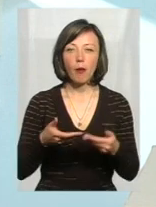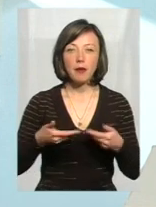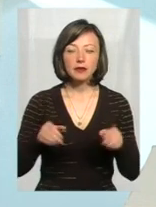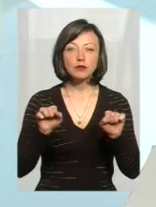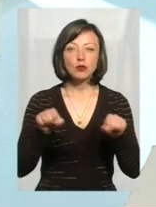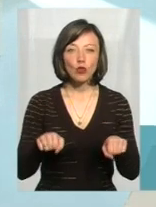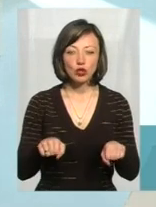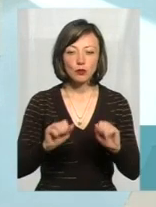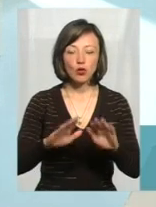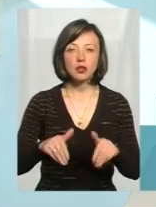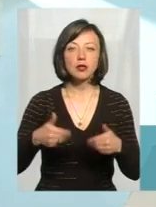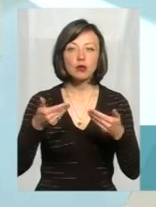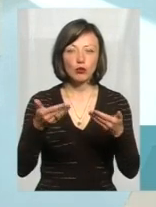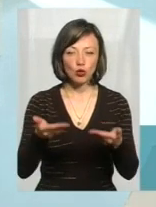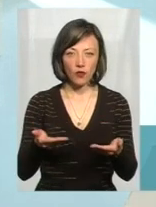можемо запропонувати